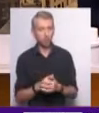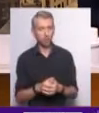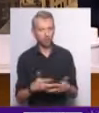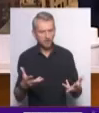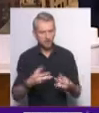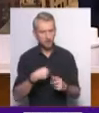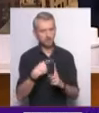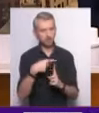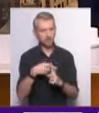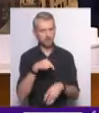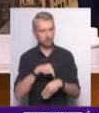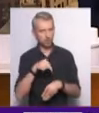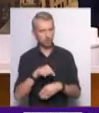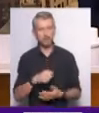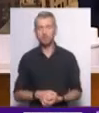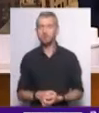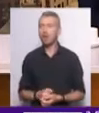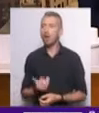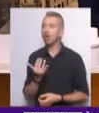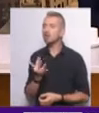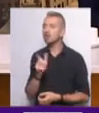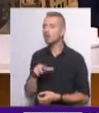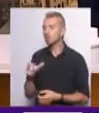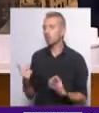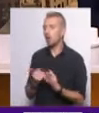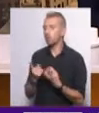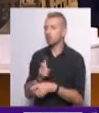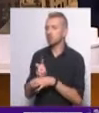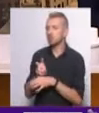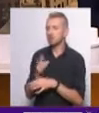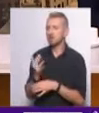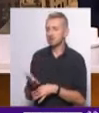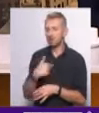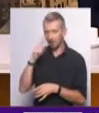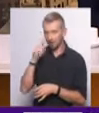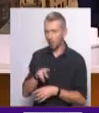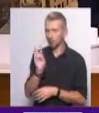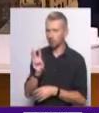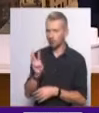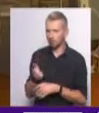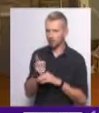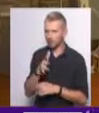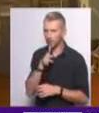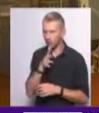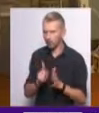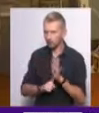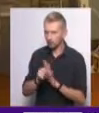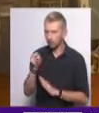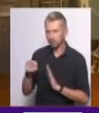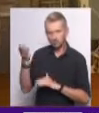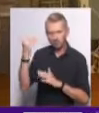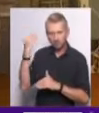заряджатися позитивними емоціями. Скільки людей зазвичай долучається? Тому що я знаю, що «Свобода» досить вже кілька років, як розпочала цю